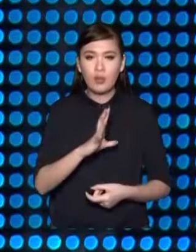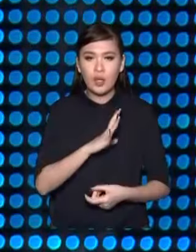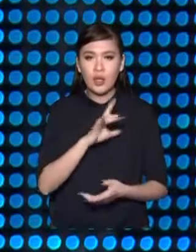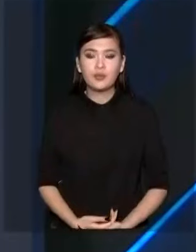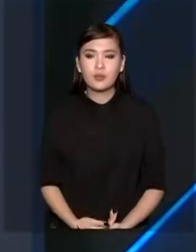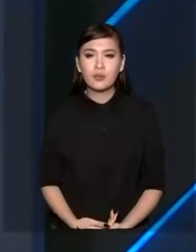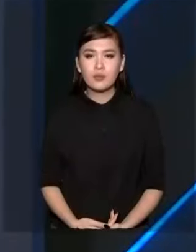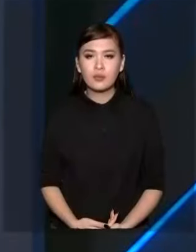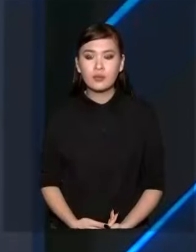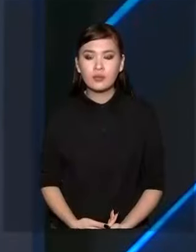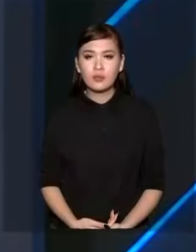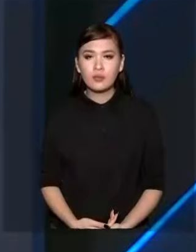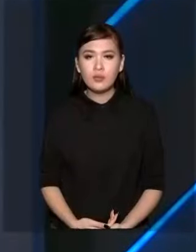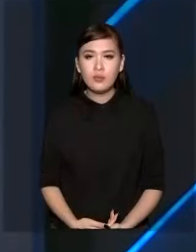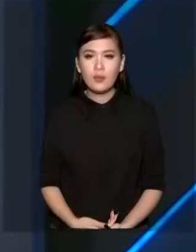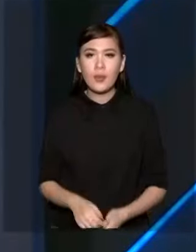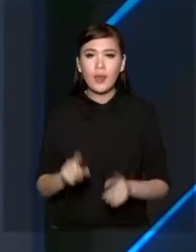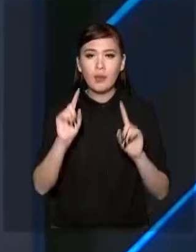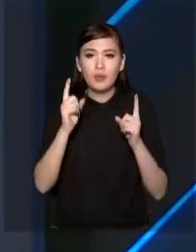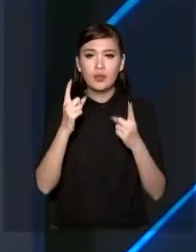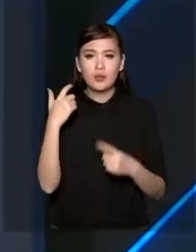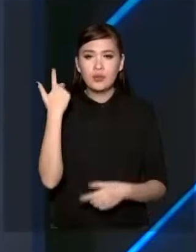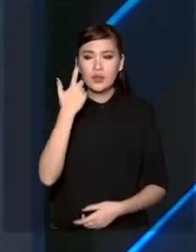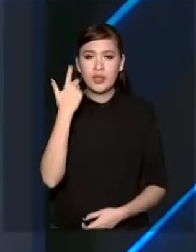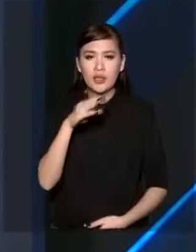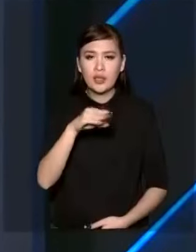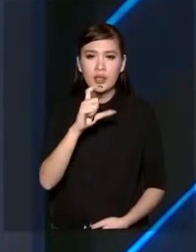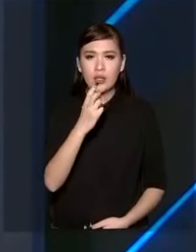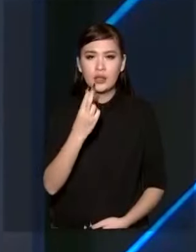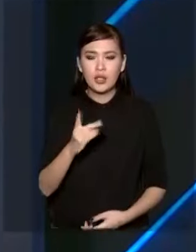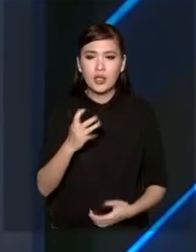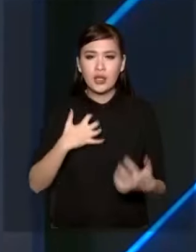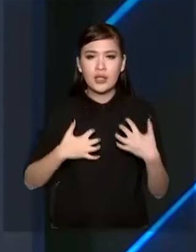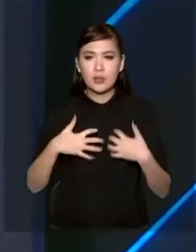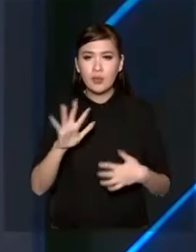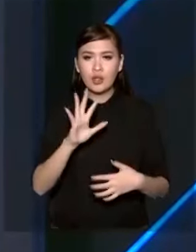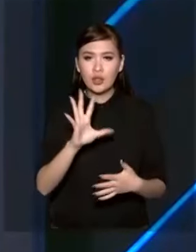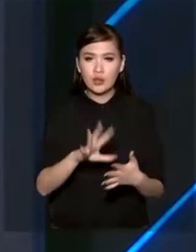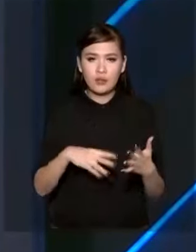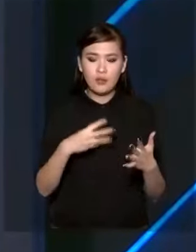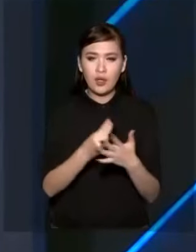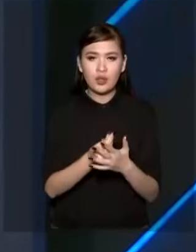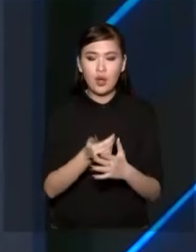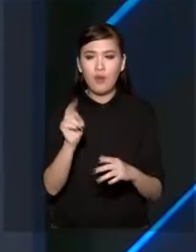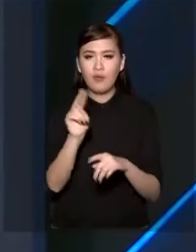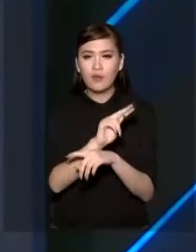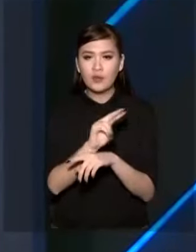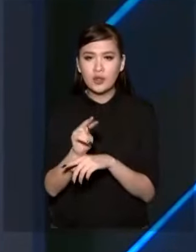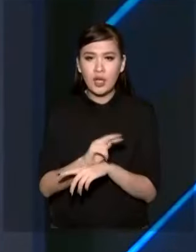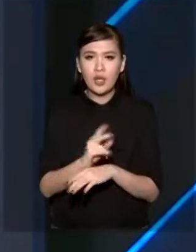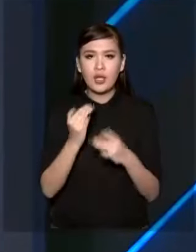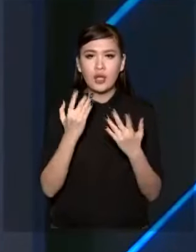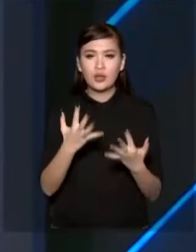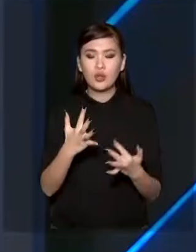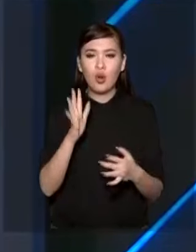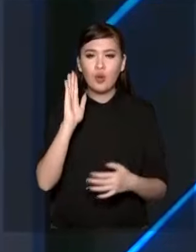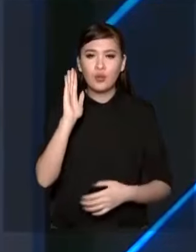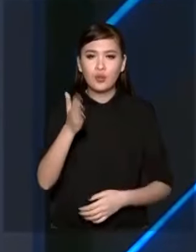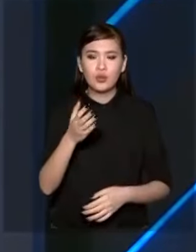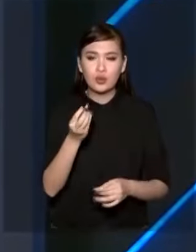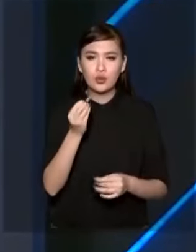требованиям. Почему владельцы ТЭЦ не спешат вкладываться в инфраструктуру и насколько